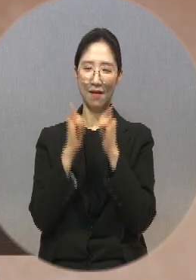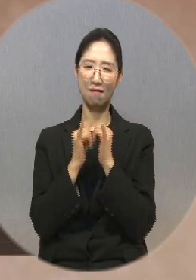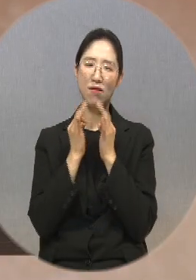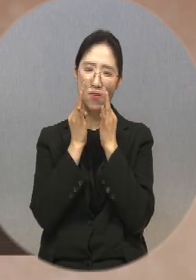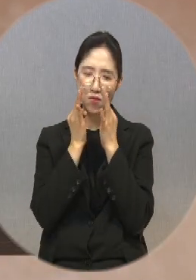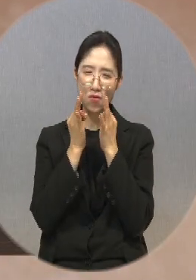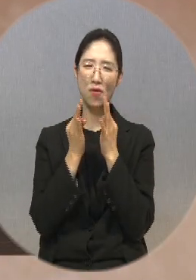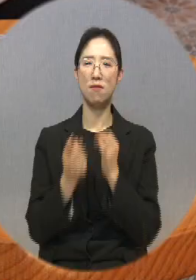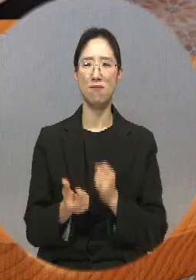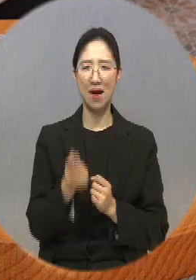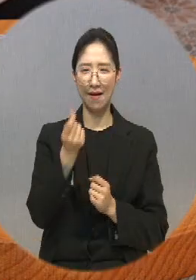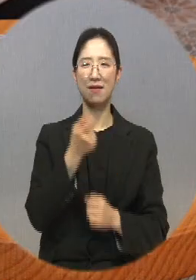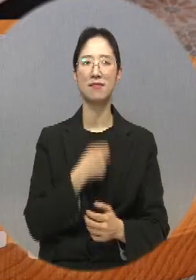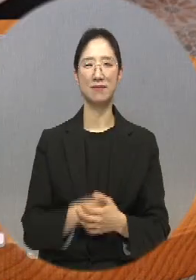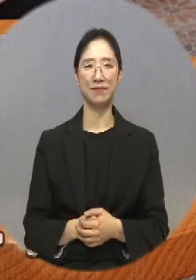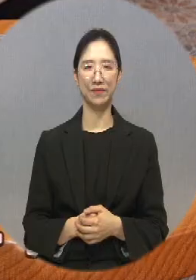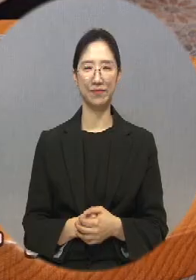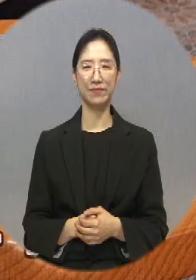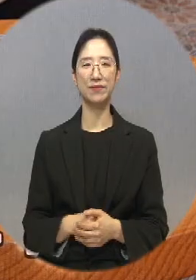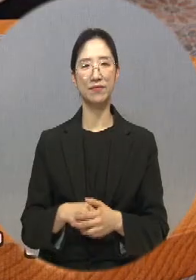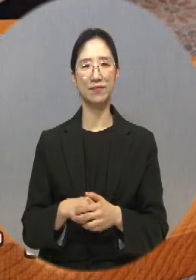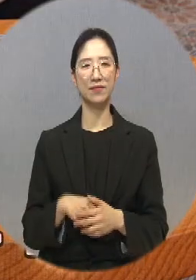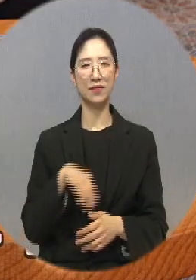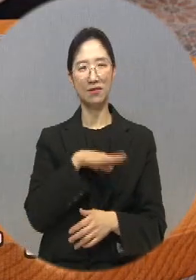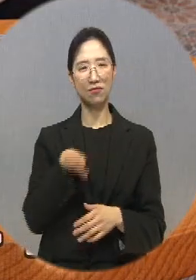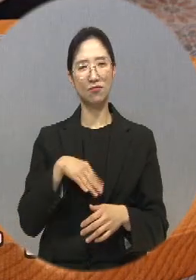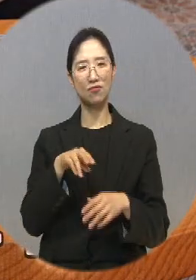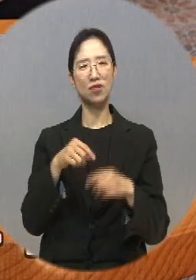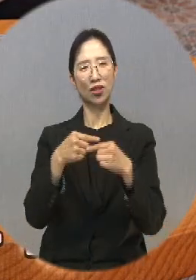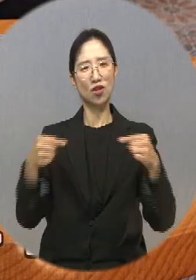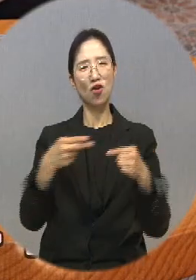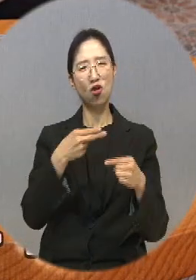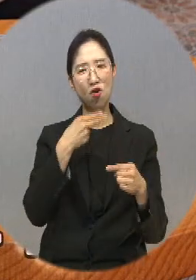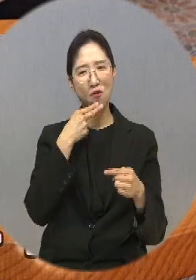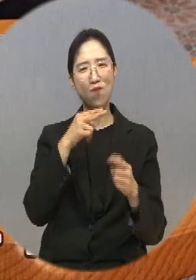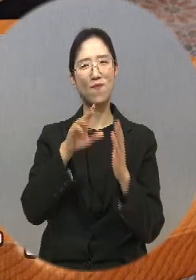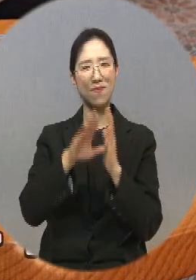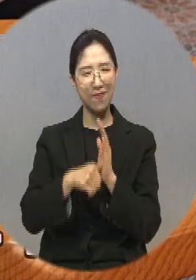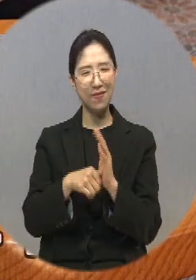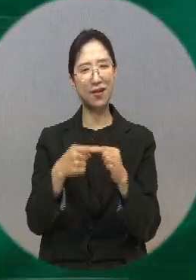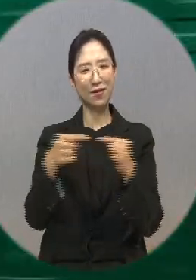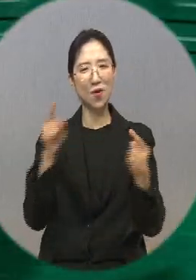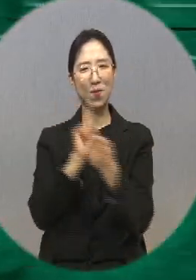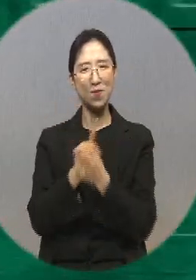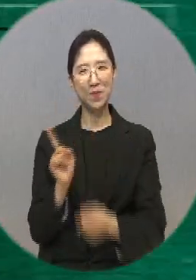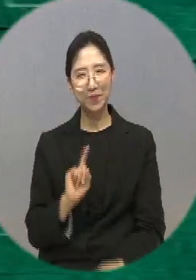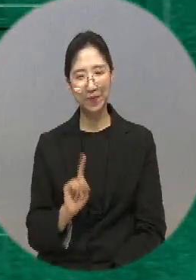진행됐으면 하는 그런 생각이 드네요. 이제 무선의 시대에서 우리는 과연 어떤 선을 마주하게 될까요?